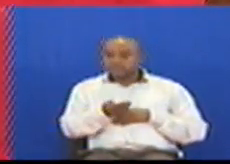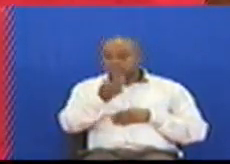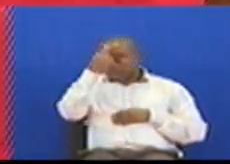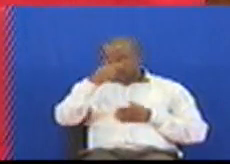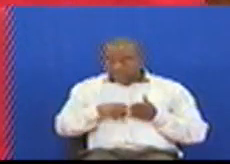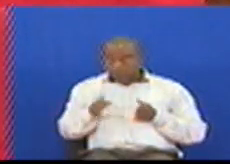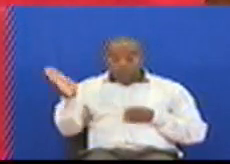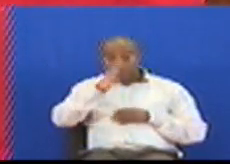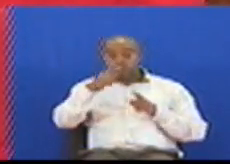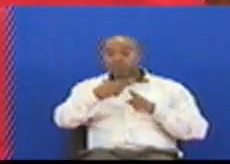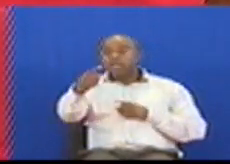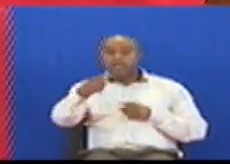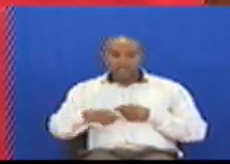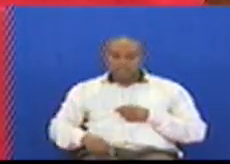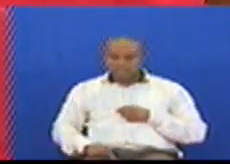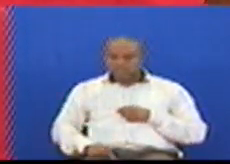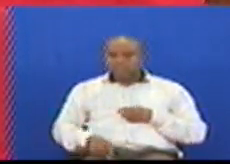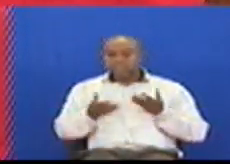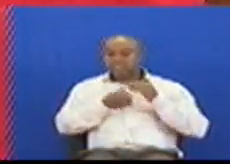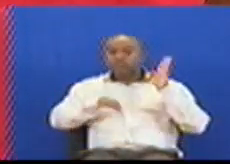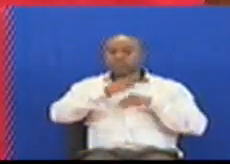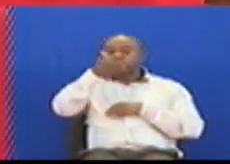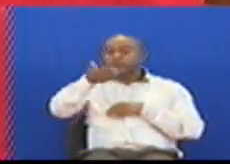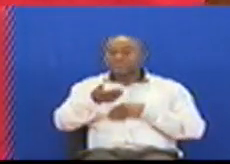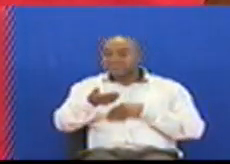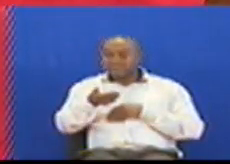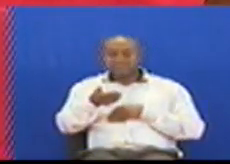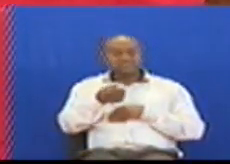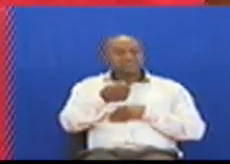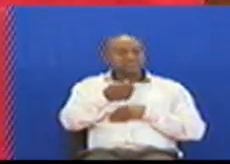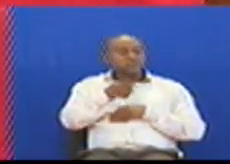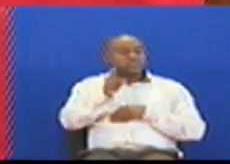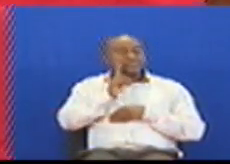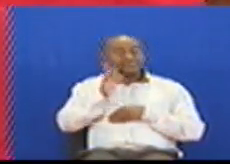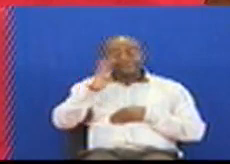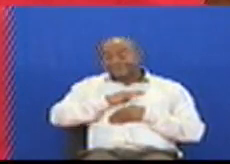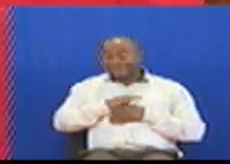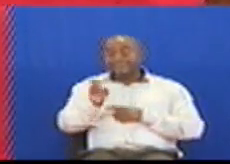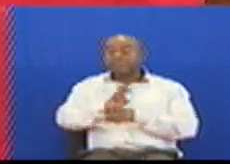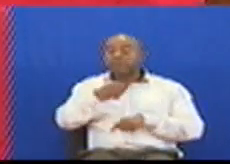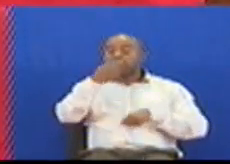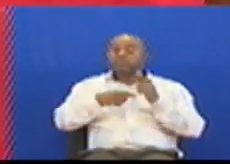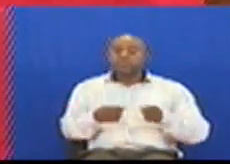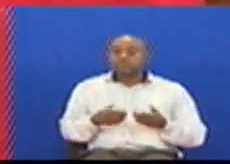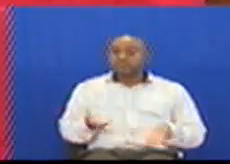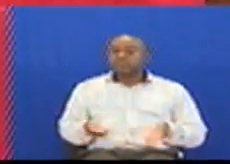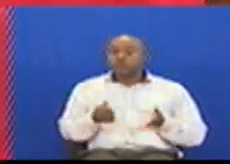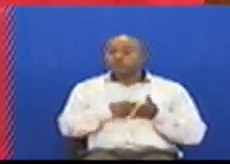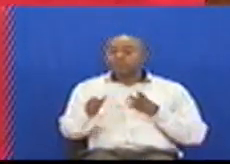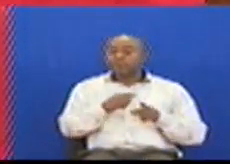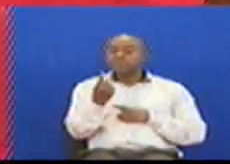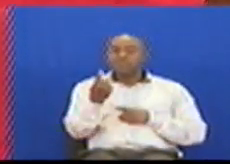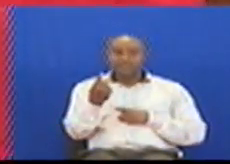100 kwa siku. Sasa huyu mwenyekiti wa kijiji wa kitongoji kutwa nzima anasimamia mradi alafu anapata shilingi